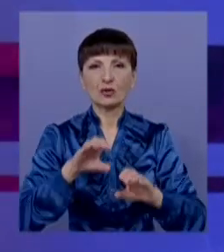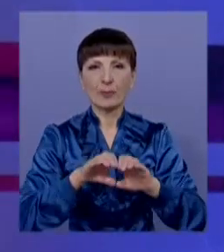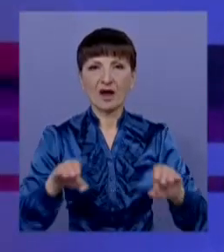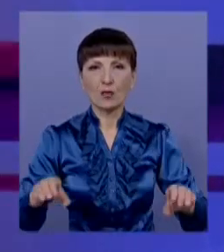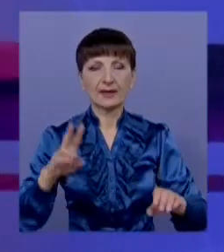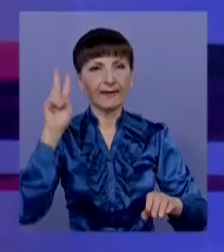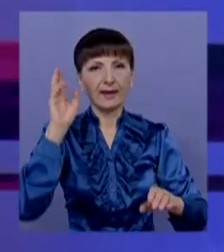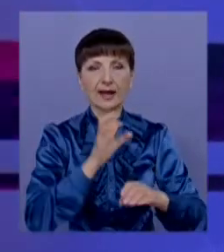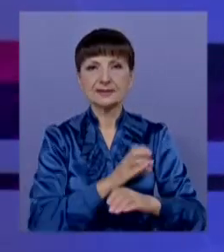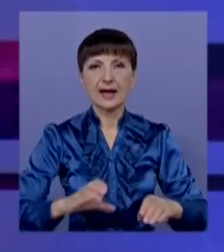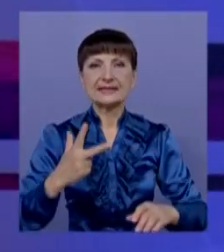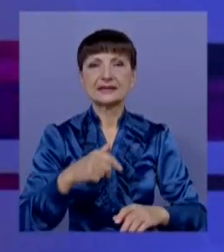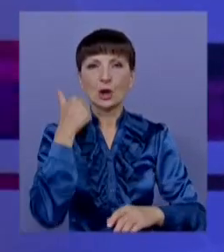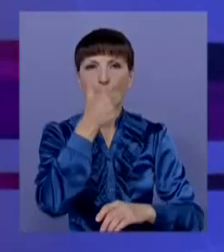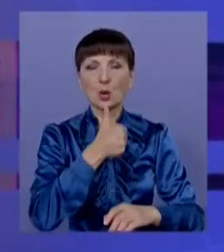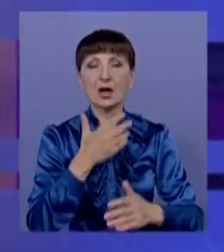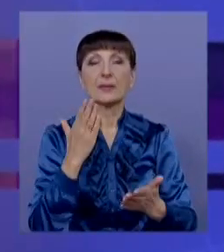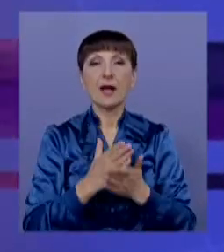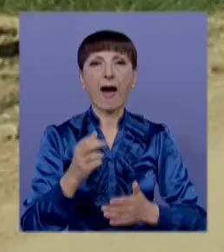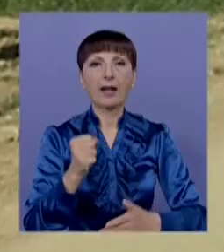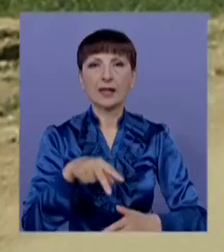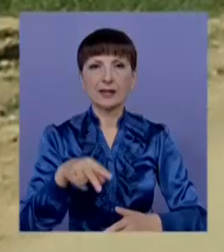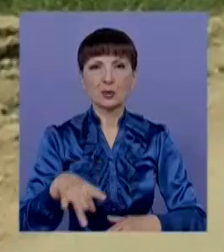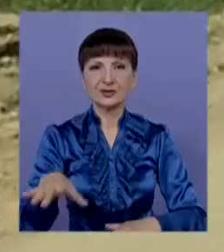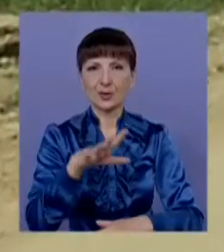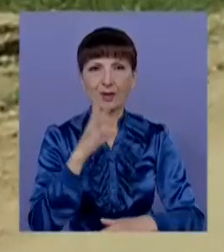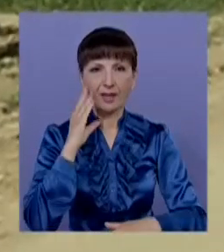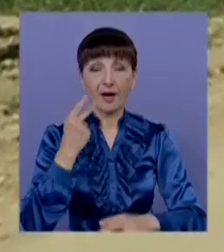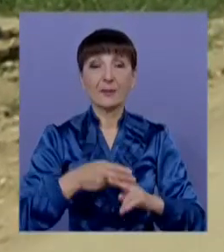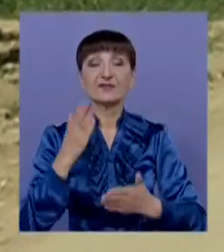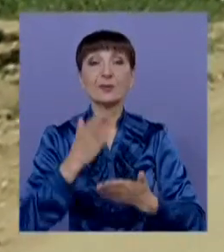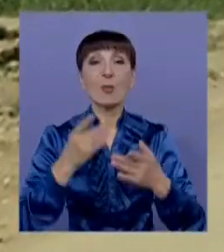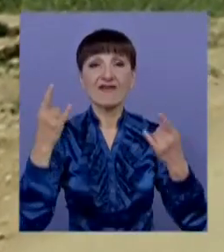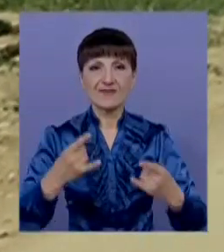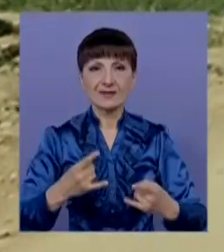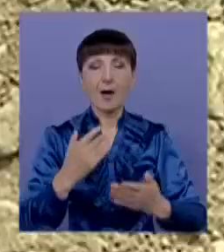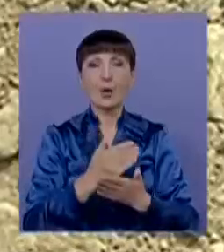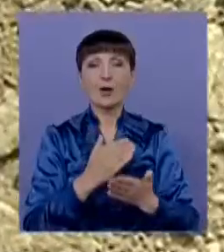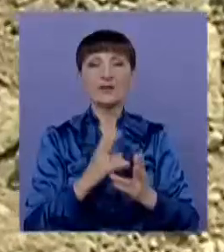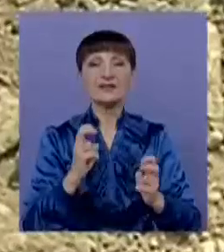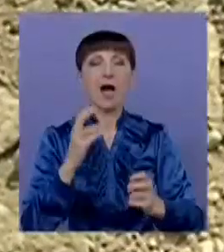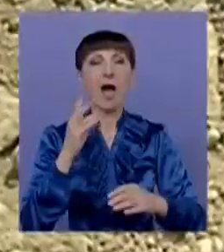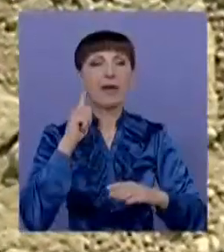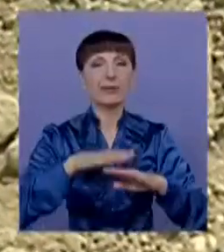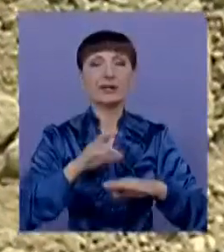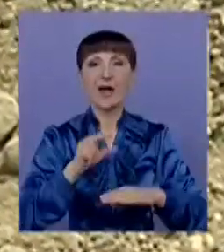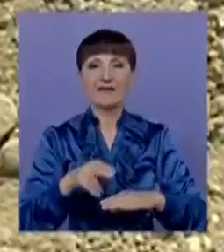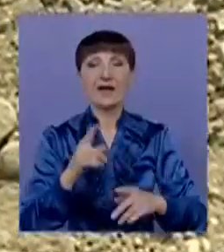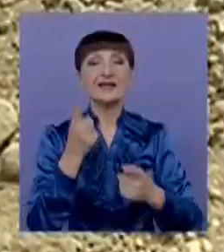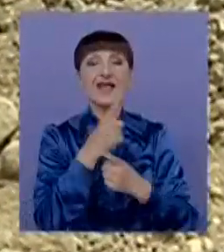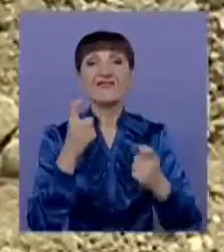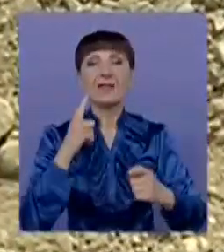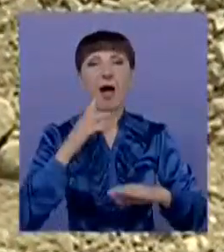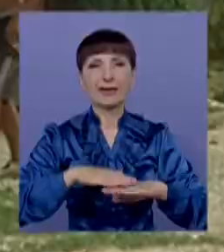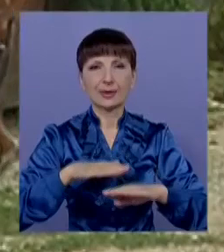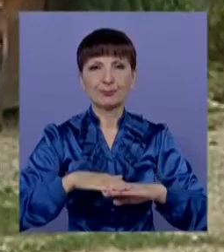и канализации за 3 года проложили в Алатауском районе Алматы. Об этом в прямом эфире программы «Акимат Лайв» заявил Шахмердин Рыспаев. При